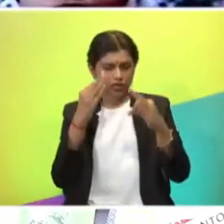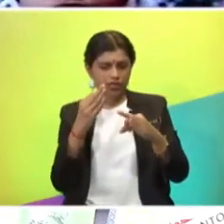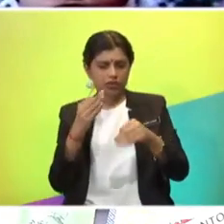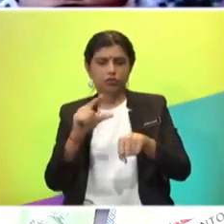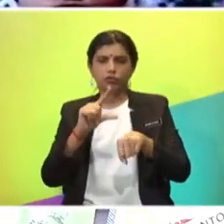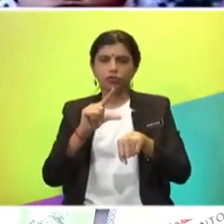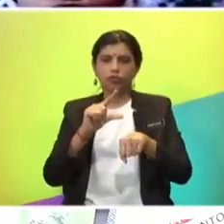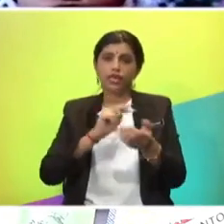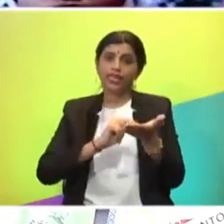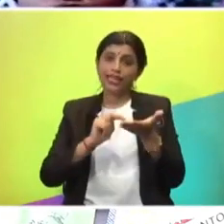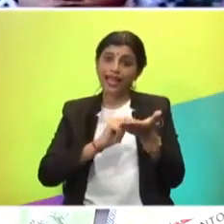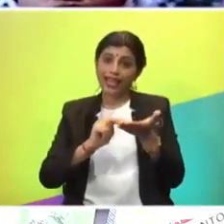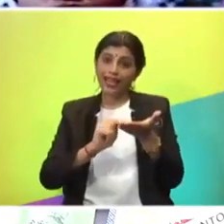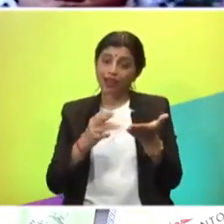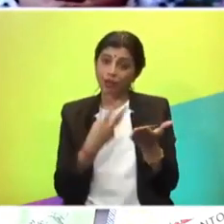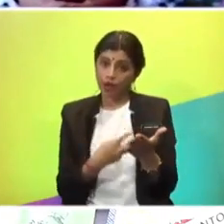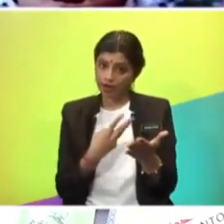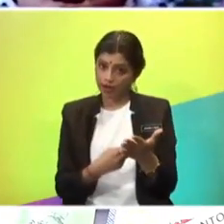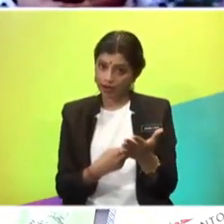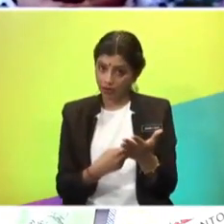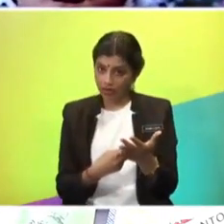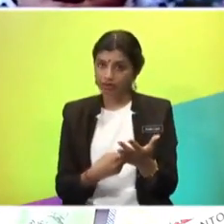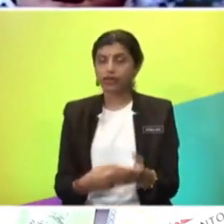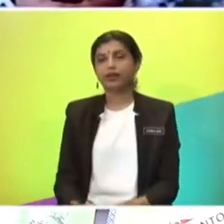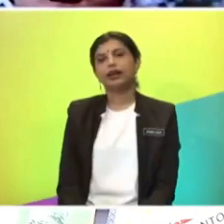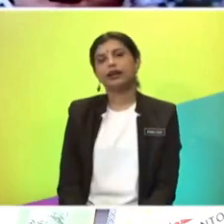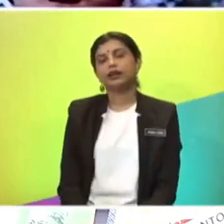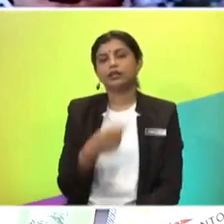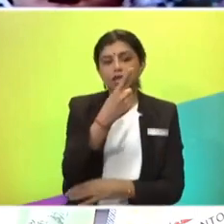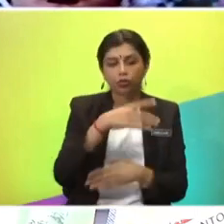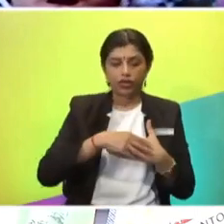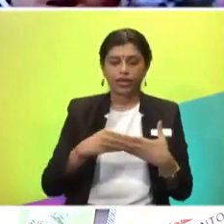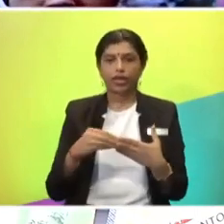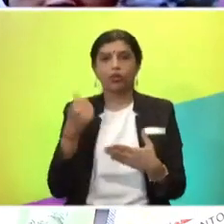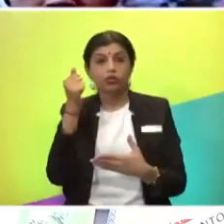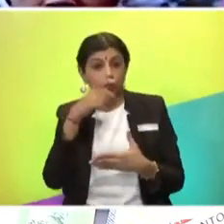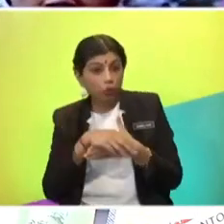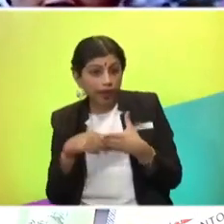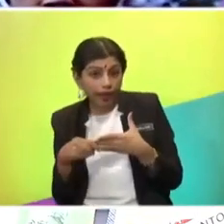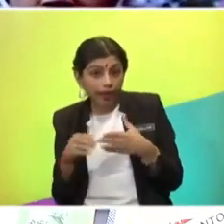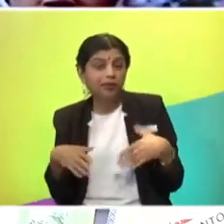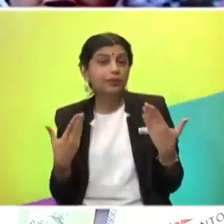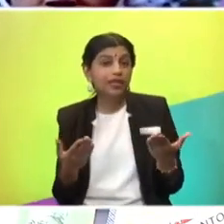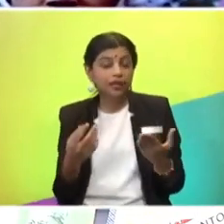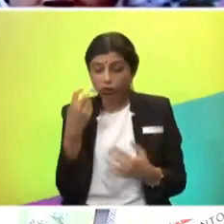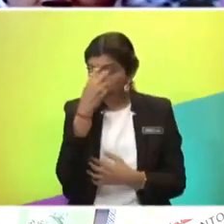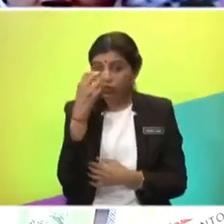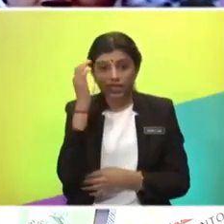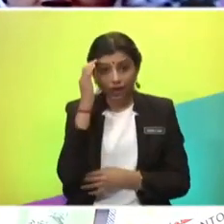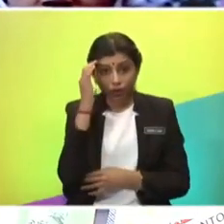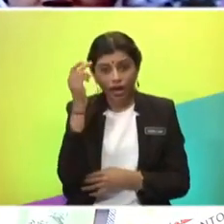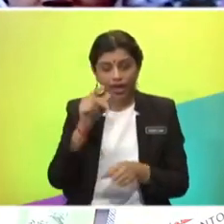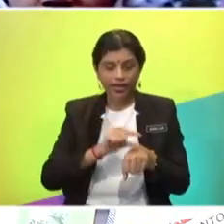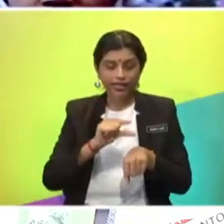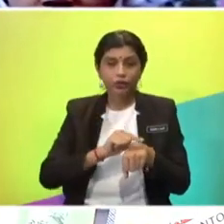kepada nilaian yang ada pada wang tersebutlah. Ya, ha, kalau 20 dengan 50 tadi mesti melintang untuk menentukan mana 150 dan